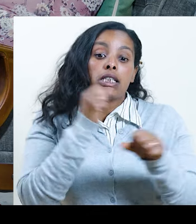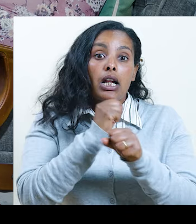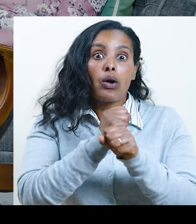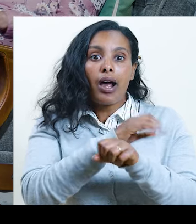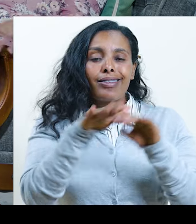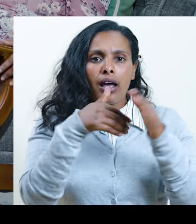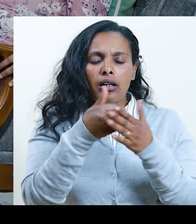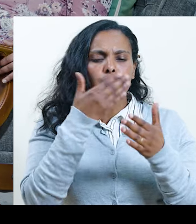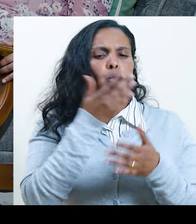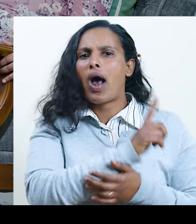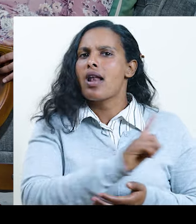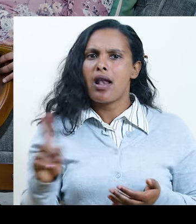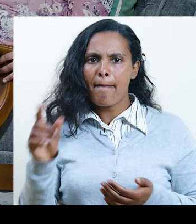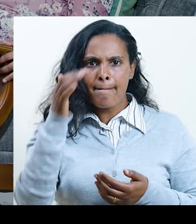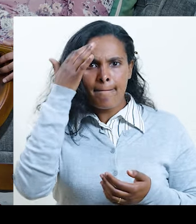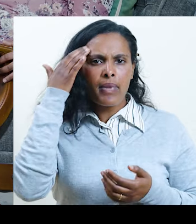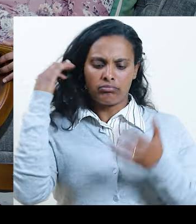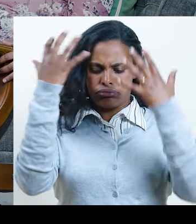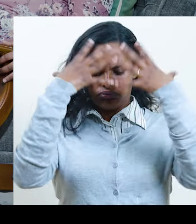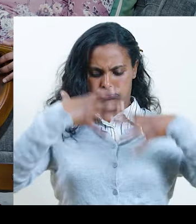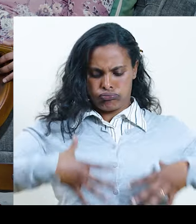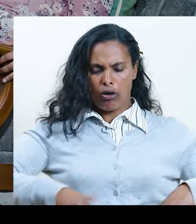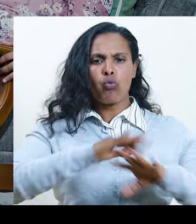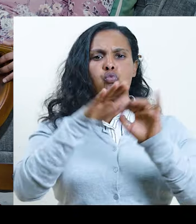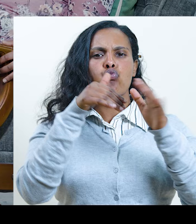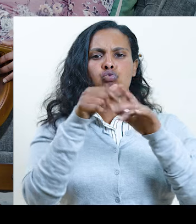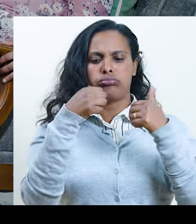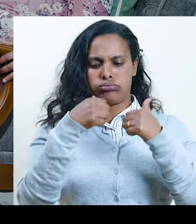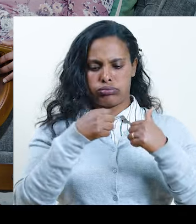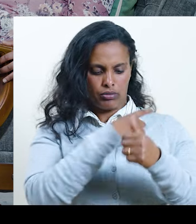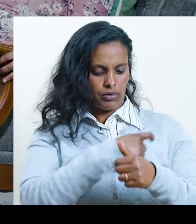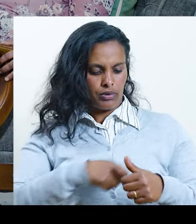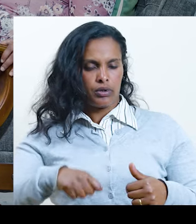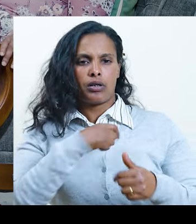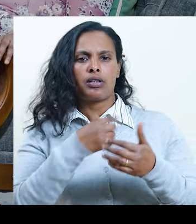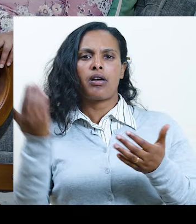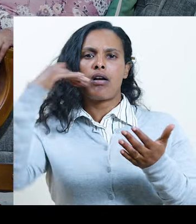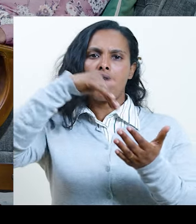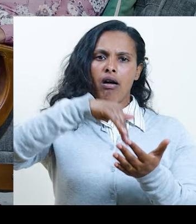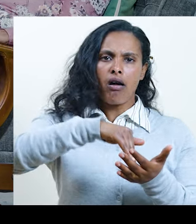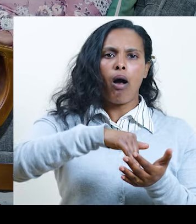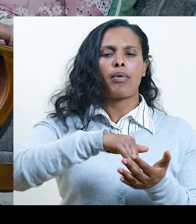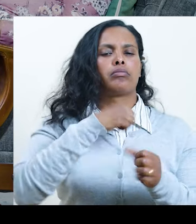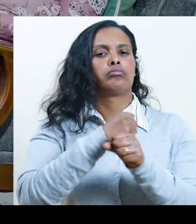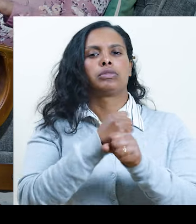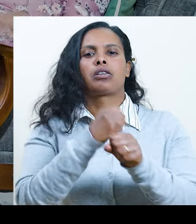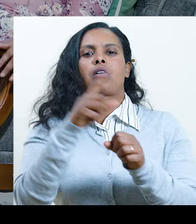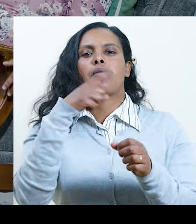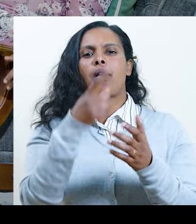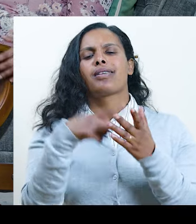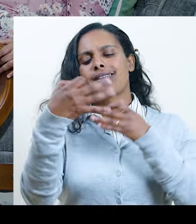እንዳለ ጥሩ አልነበረ። ያን ሁሉ ሰርጀሪ አሳልፌ ስለዚህ ድጋሚ ራሴን ማዘጋጀት